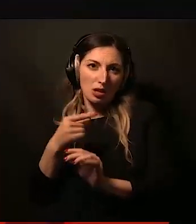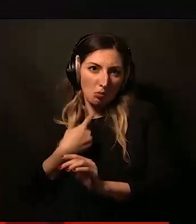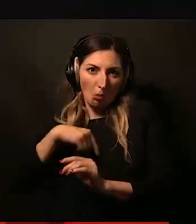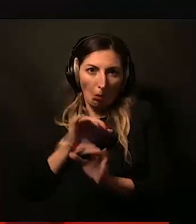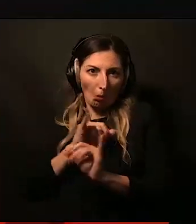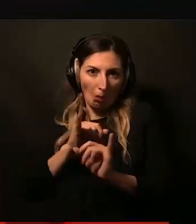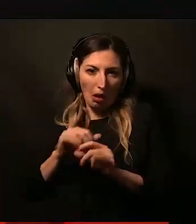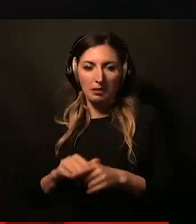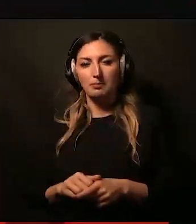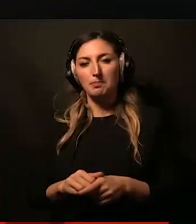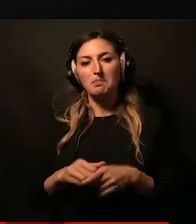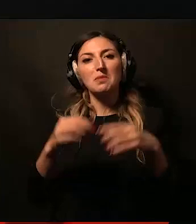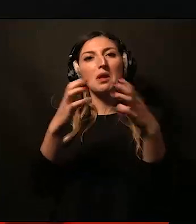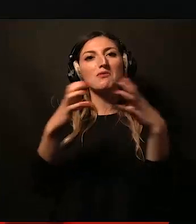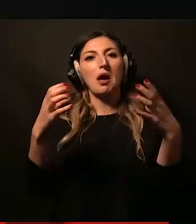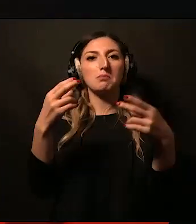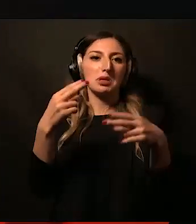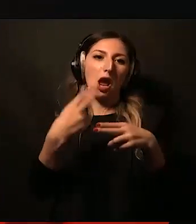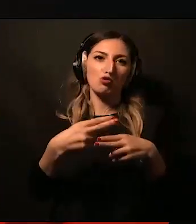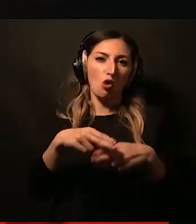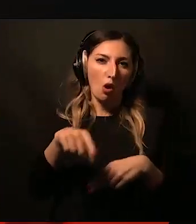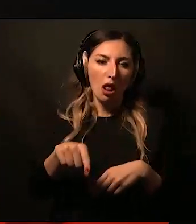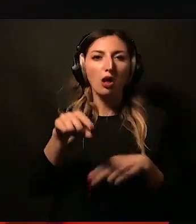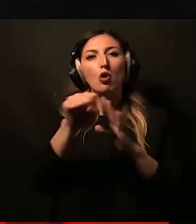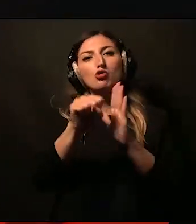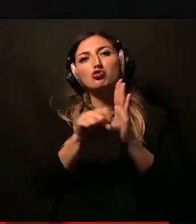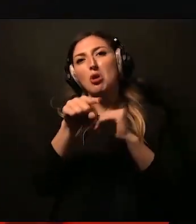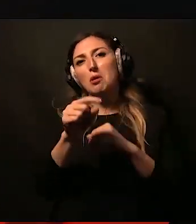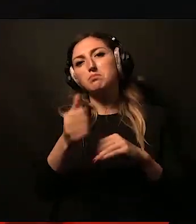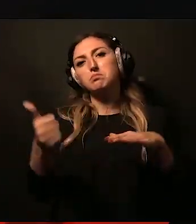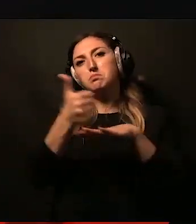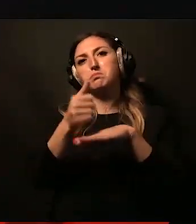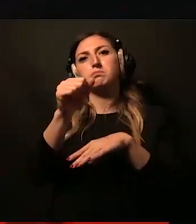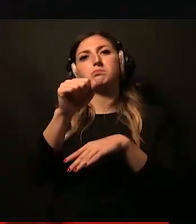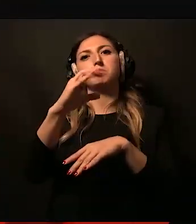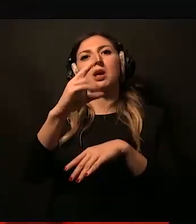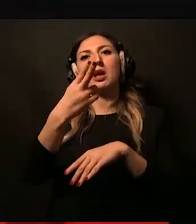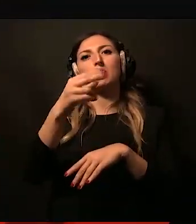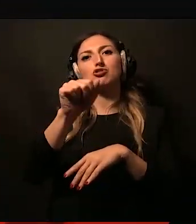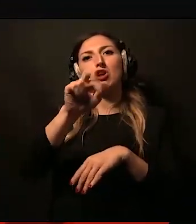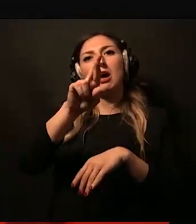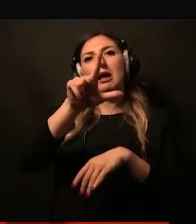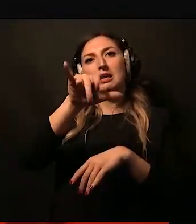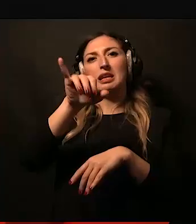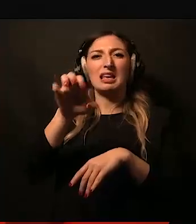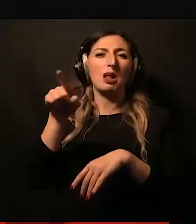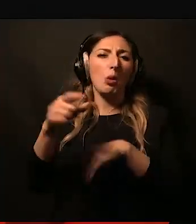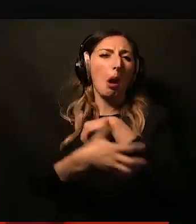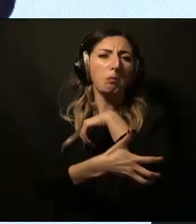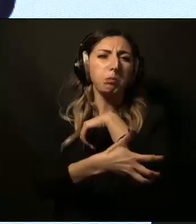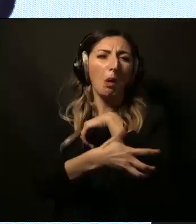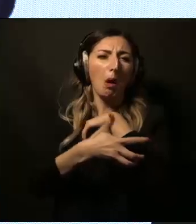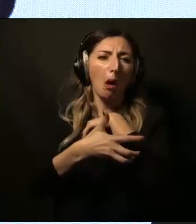della Fabbrica di Cioccolato parla di Charlie un bambino molto povero che vive coi genitori e coi nonni così povero che i quattro